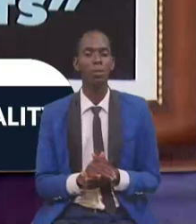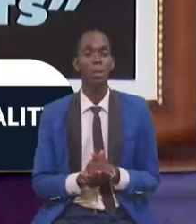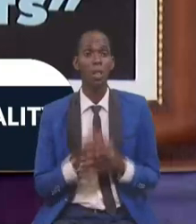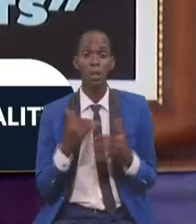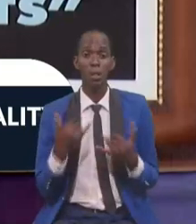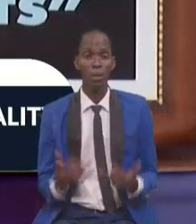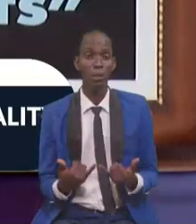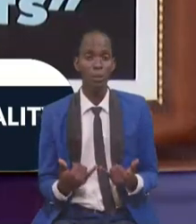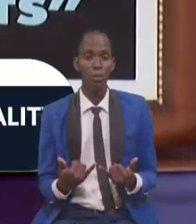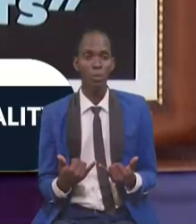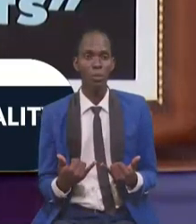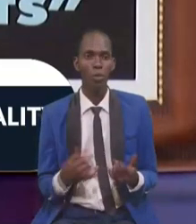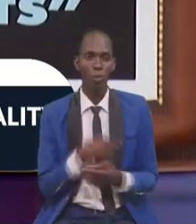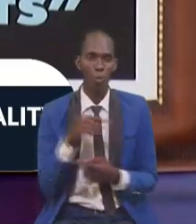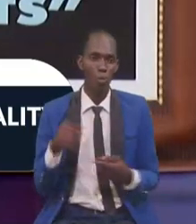12.